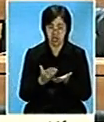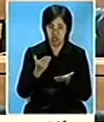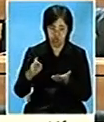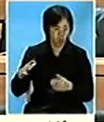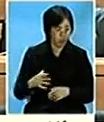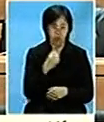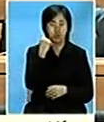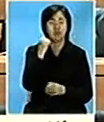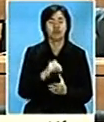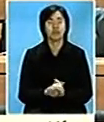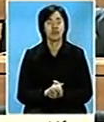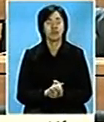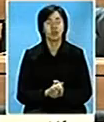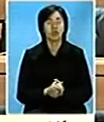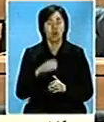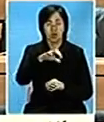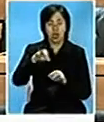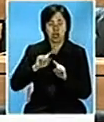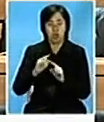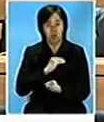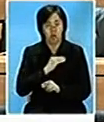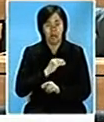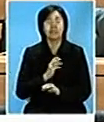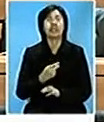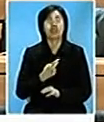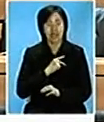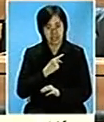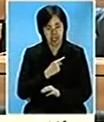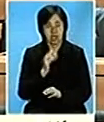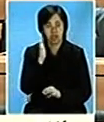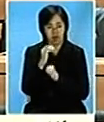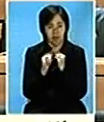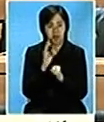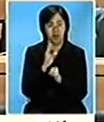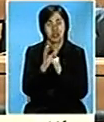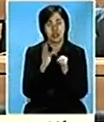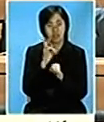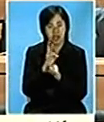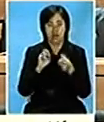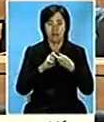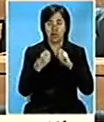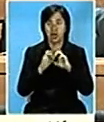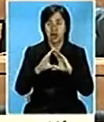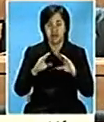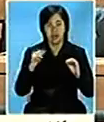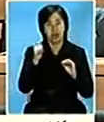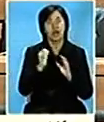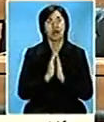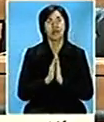านี้นะครับหน่วยงานอื่นก็จะเกรงใจ6 7ปีรับรองได้ครับผมว่าคอร์รัปชันหมดเมืองไทยได้ครับขอบพระคุณ